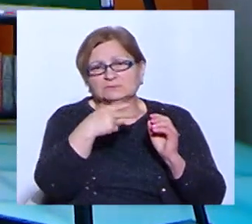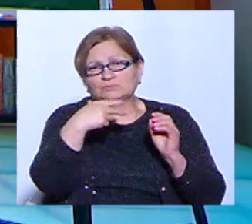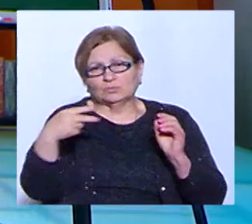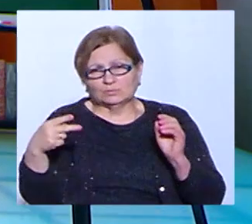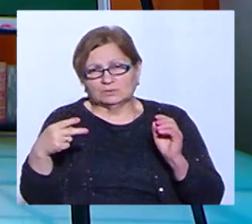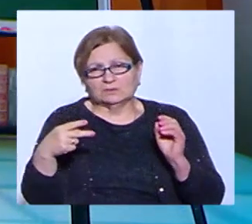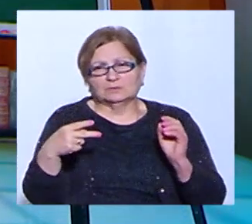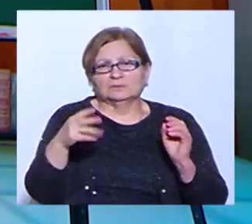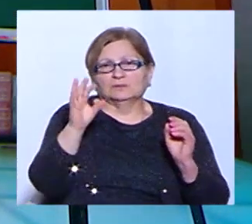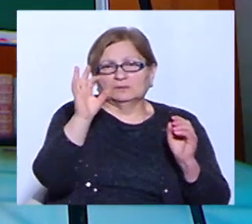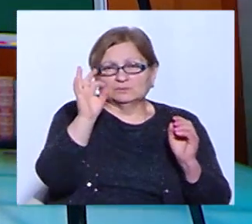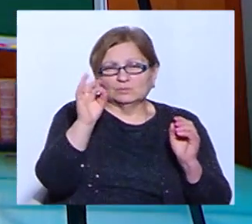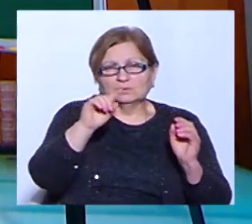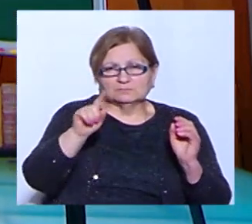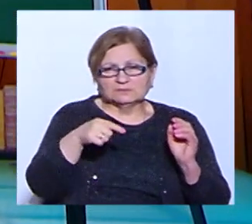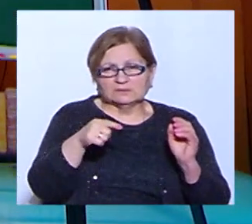იგივე